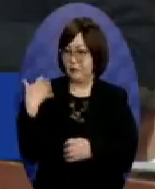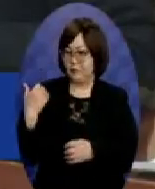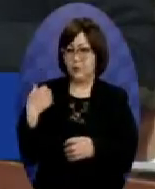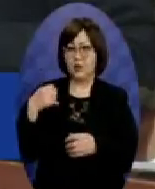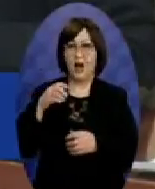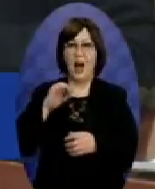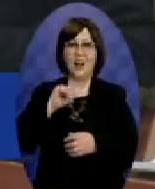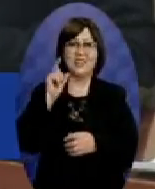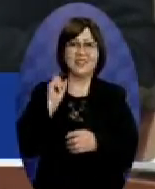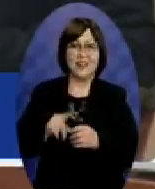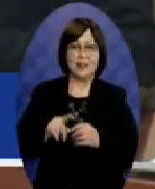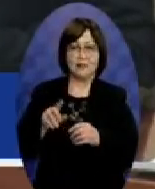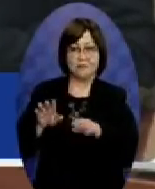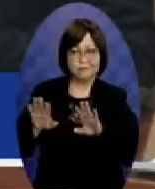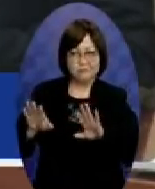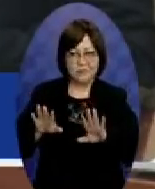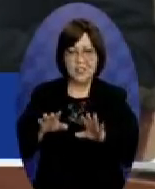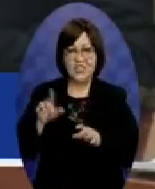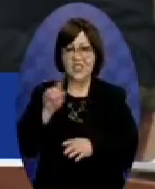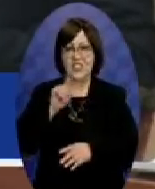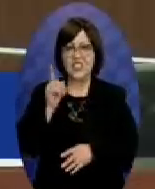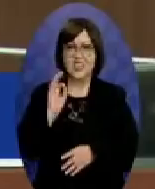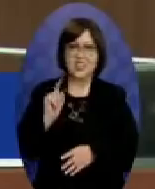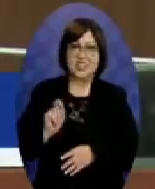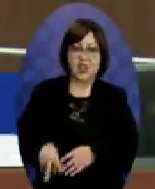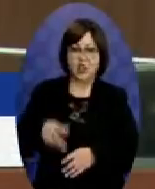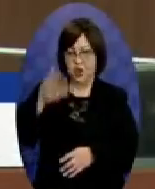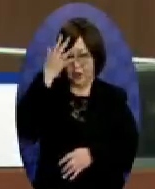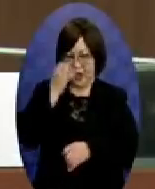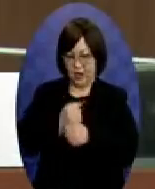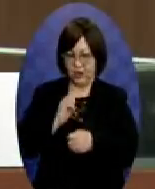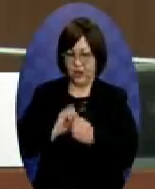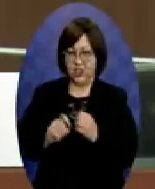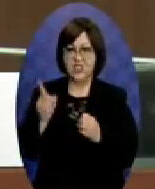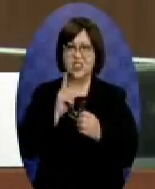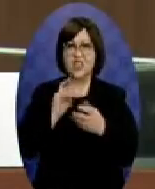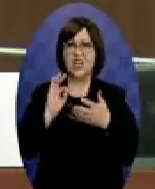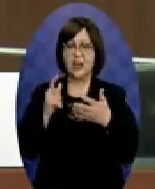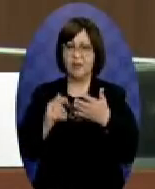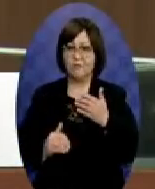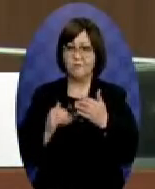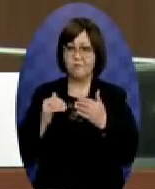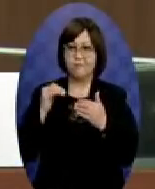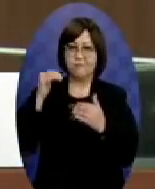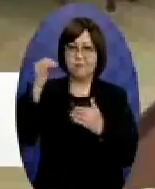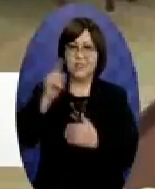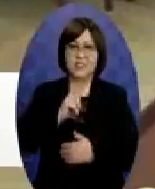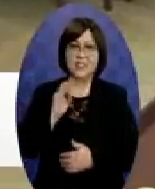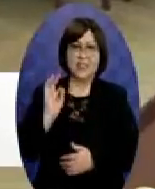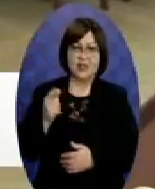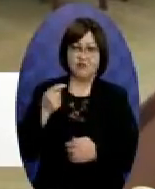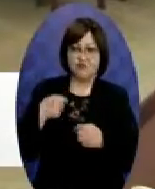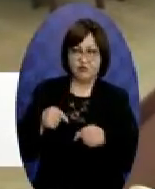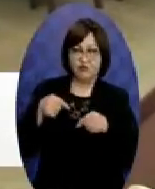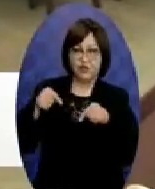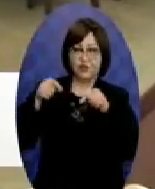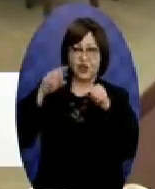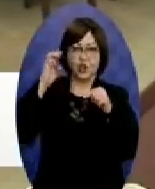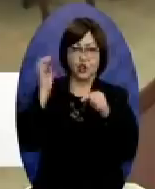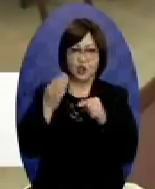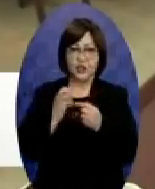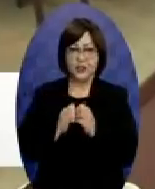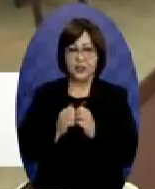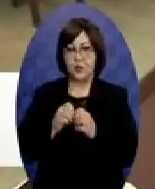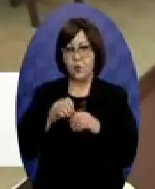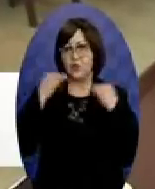тухай, за төрийн өндөр албан тушаалтны зэрэг зинда түүнтэй адилдах төрийн албан тушаалтны зэрэглэлийг тогтоох тухай гэх мэт зөвлөлийн